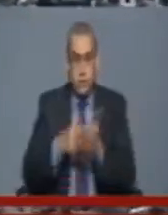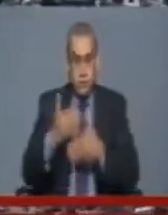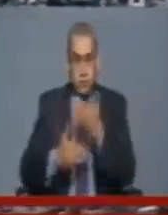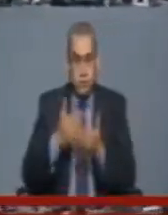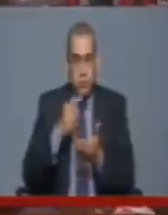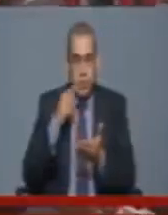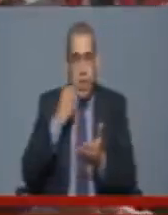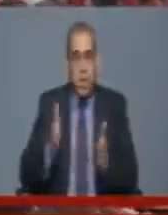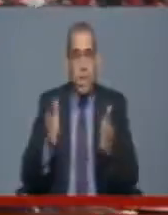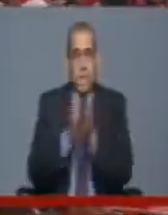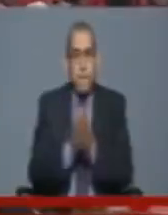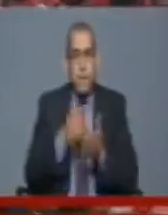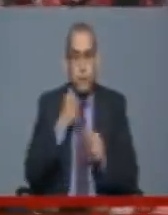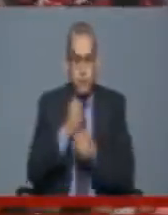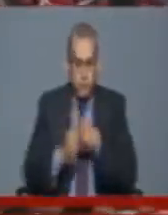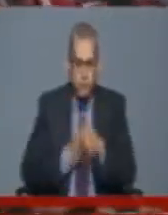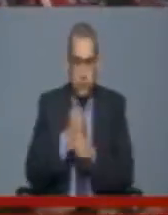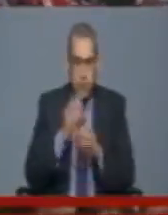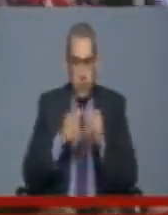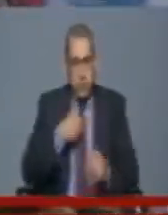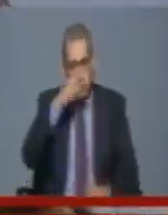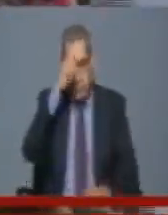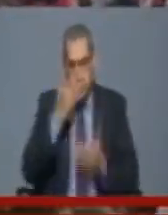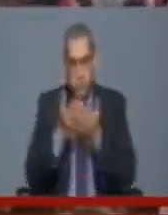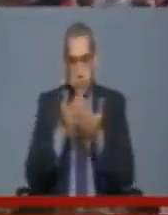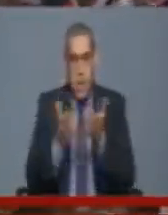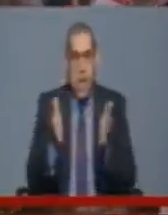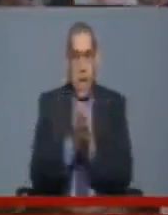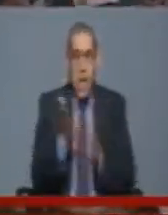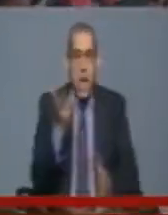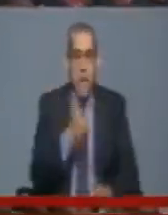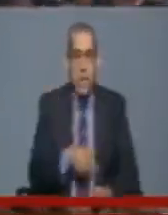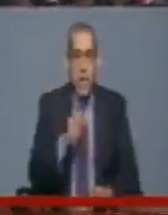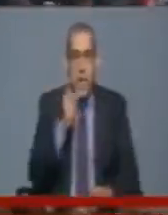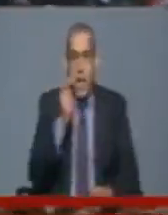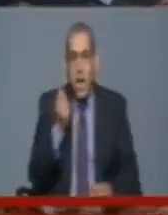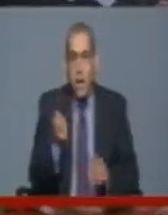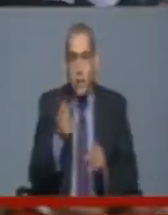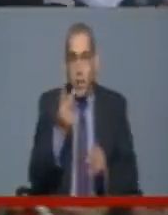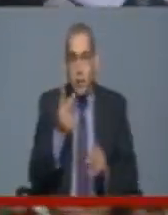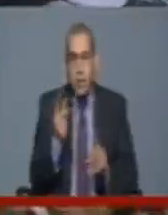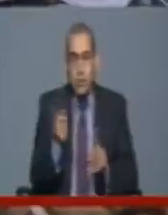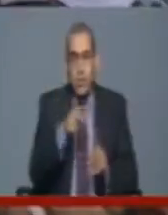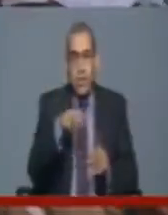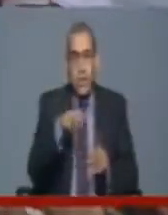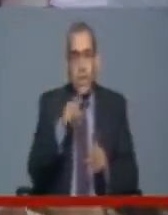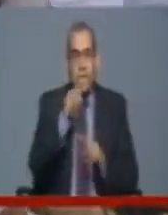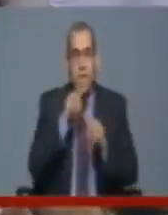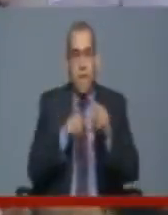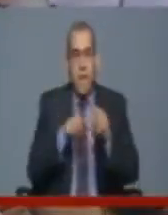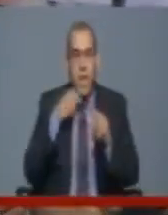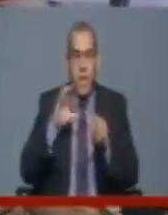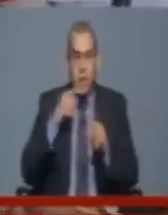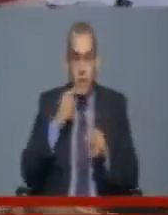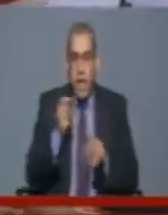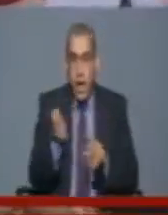إجمالي الجهود المصرية المساهمة فيه يصل ما بين 75 إلى 80%،